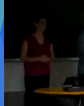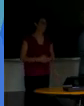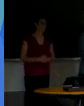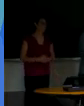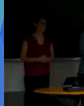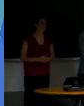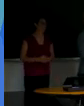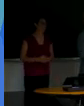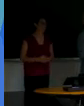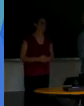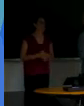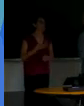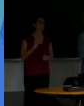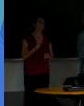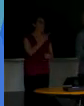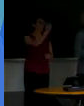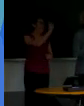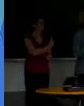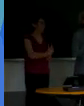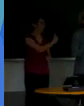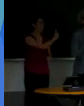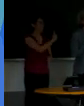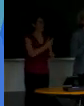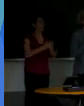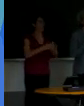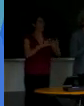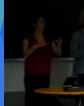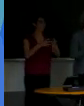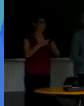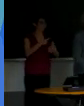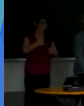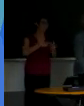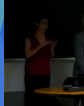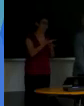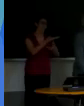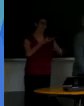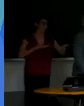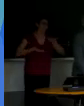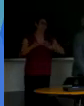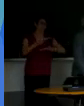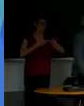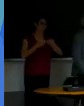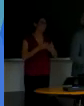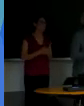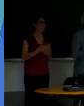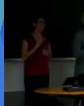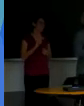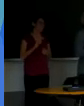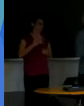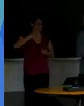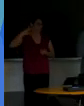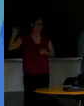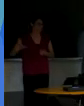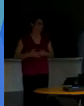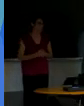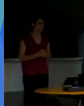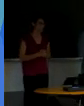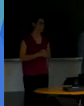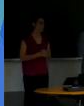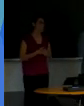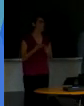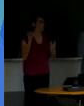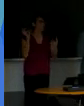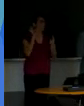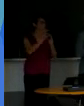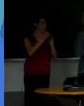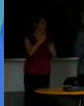dire, un elenco, insomma, di alcune delle aziende con cui noi collaboriamo, ce ne sono sicuramente molte altre. Ora, l'obiettivo,